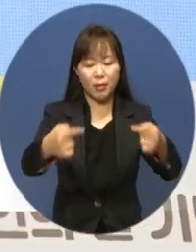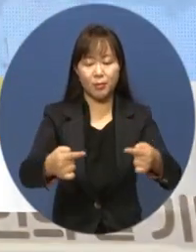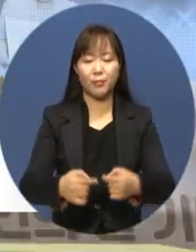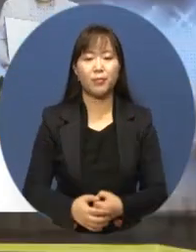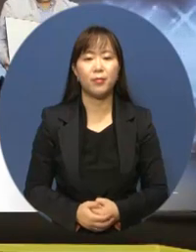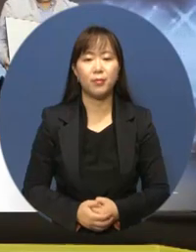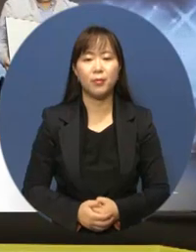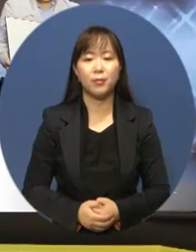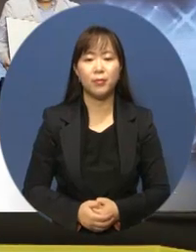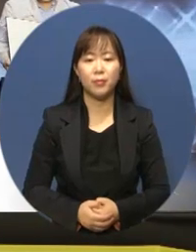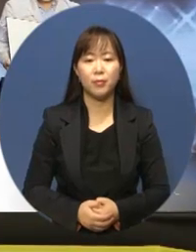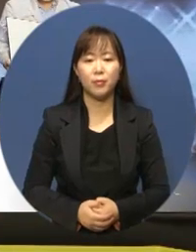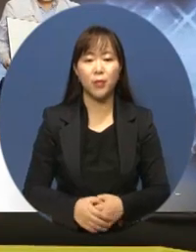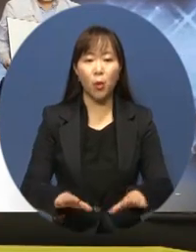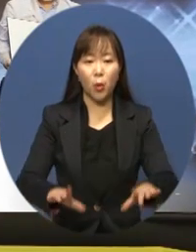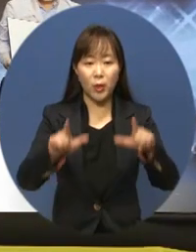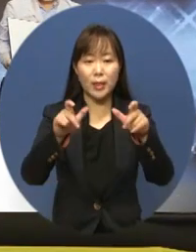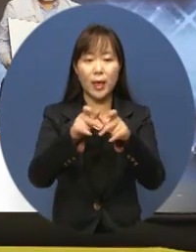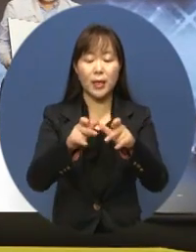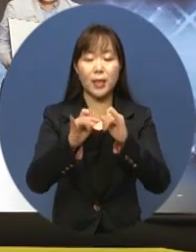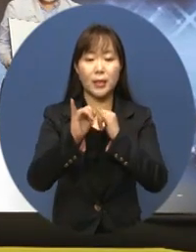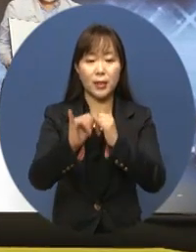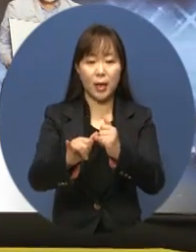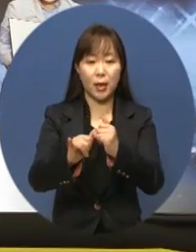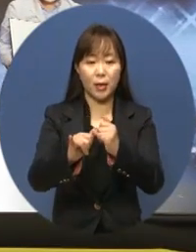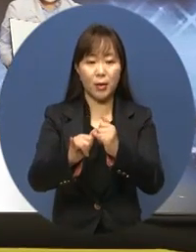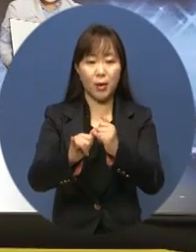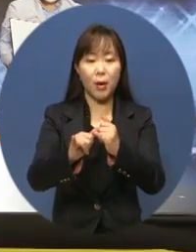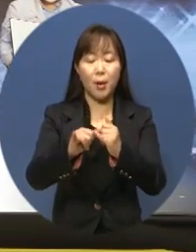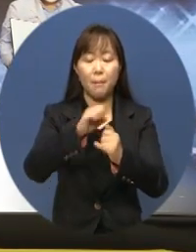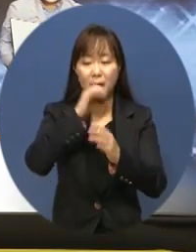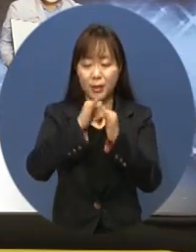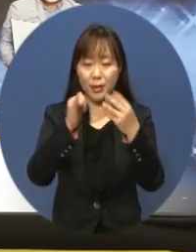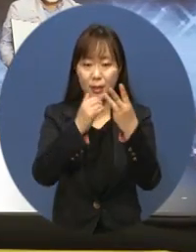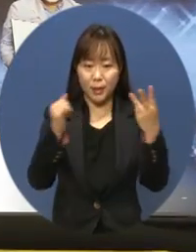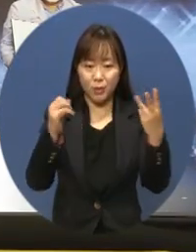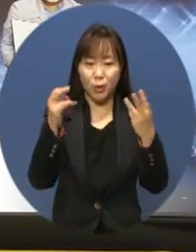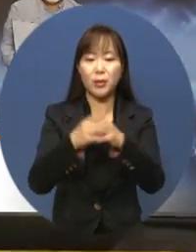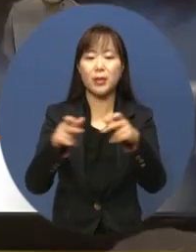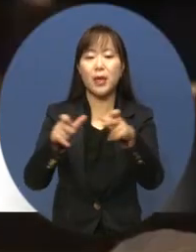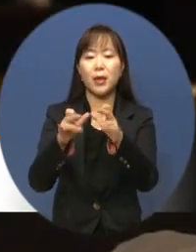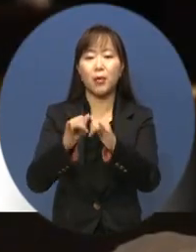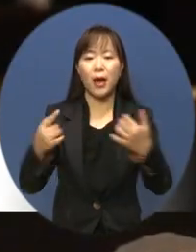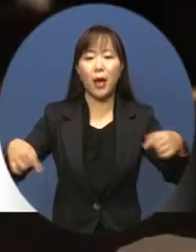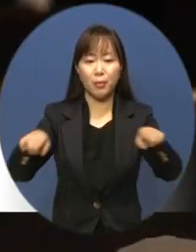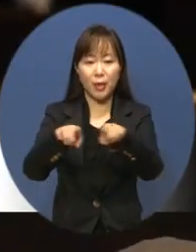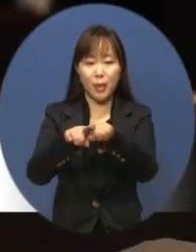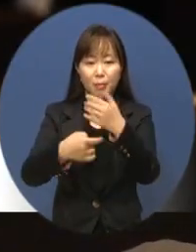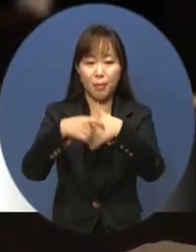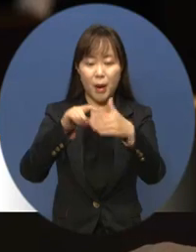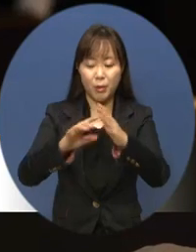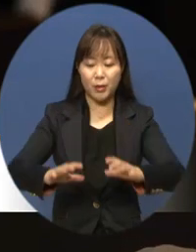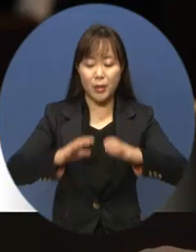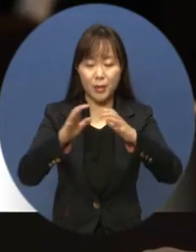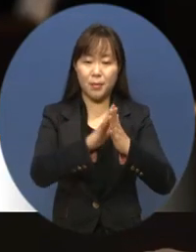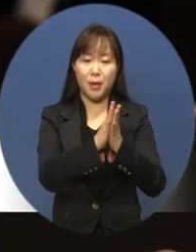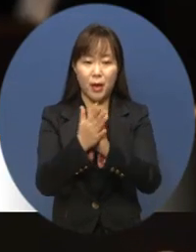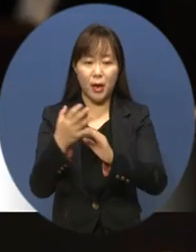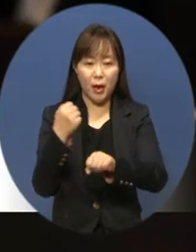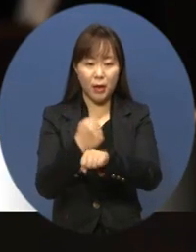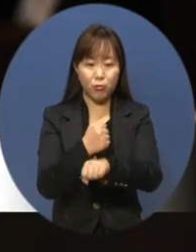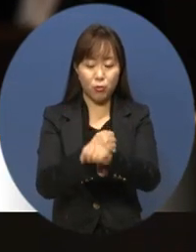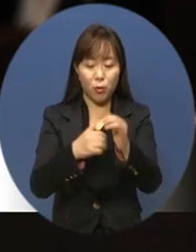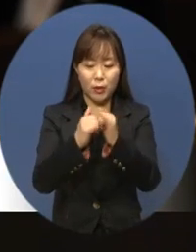열렸습니다. 이날 올해의 장애인상 수상자 3명을 포함해 장애인과 함께하는 마음으로 세상을 움직여온